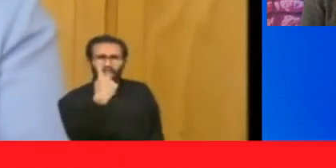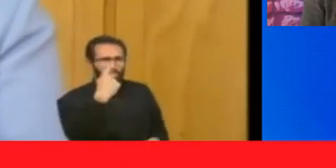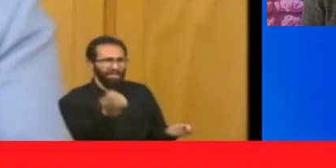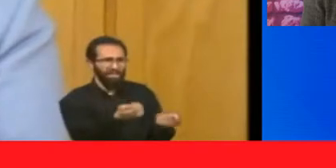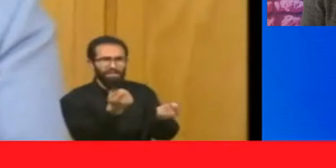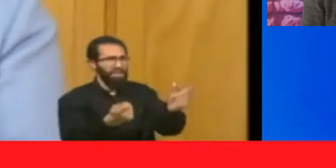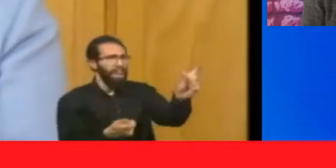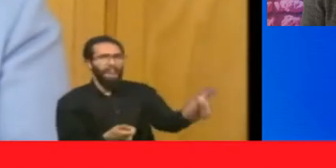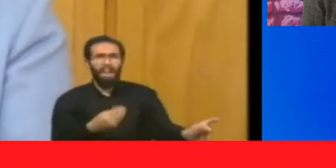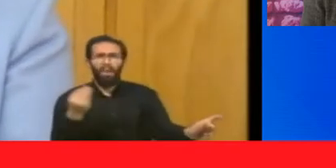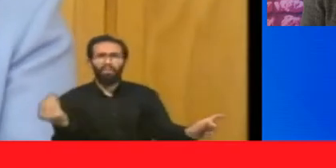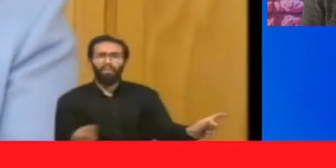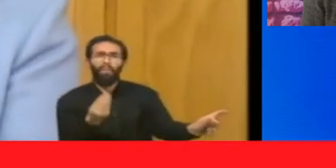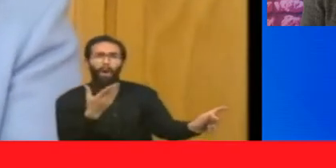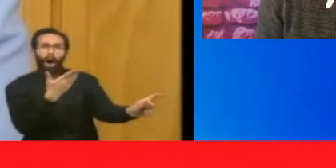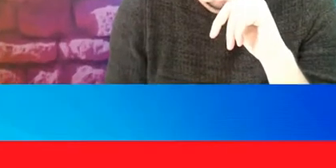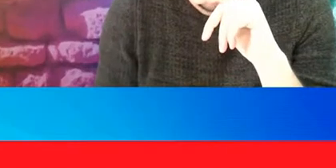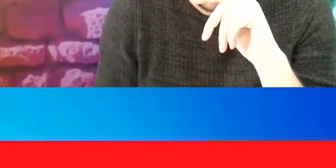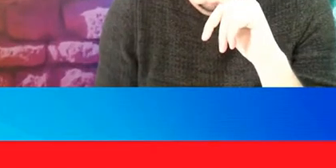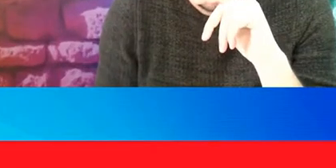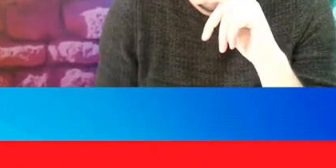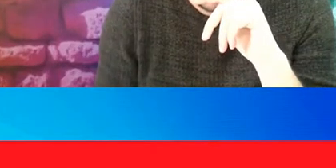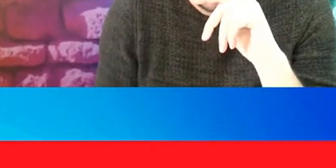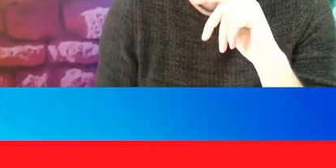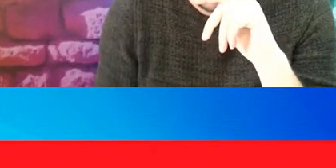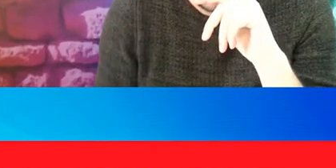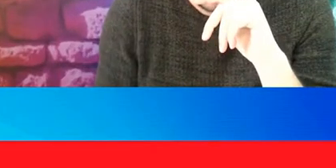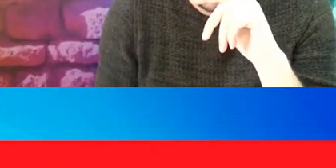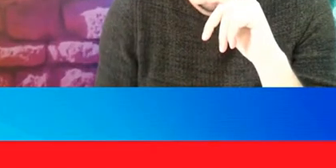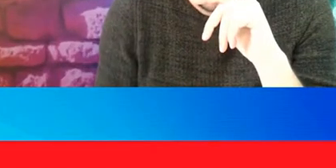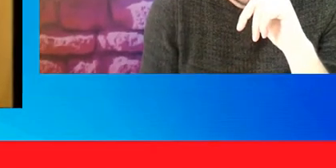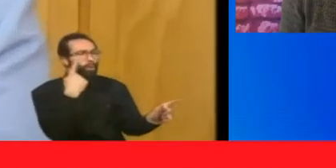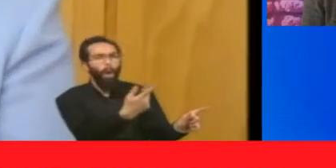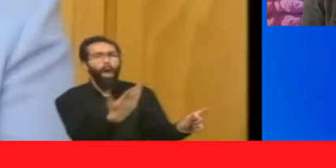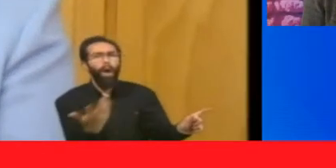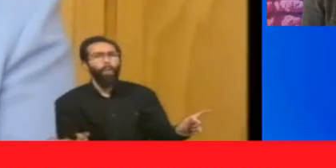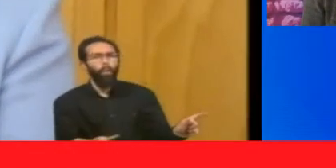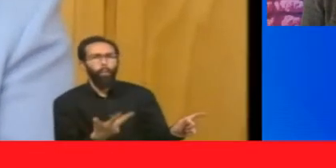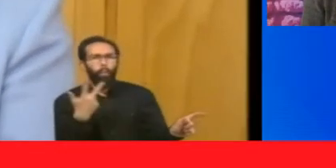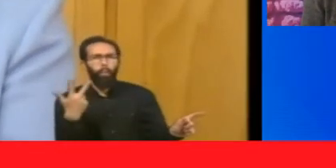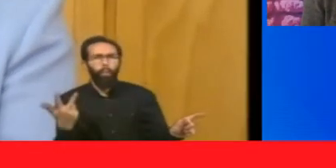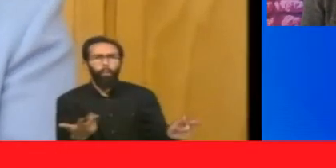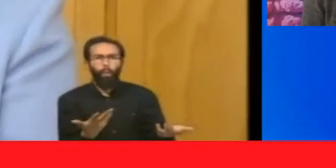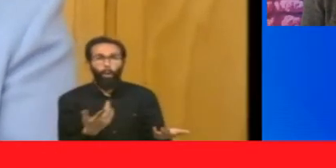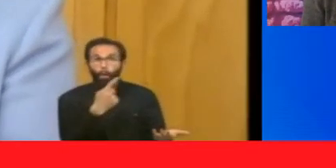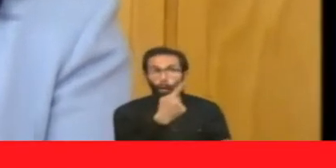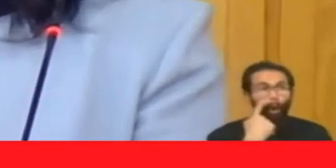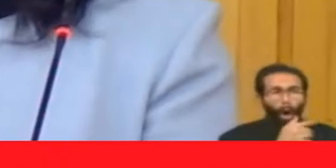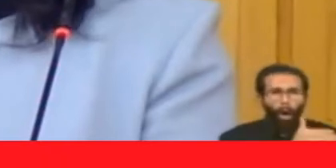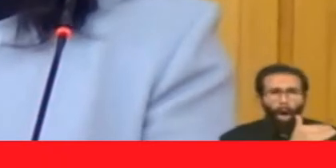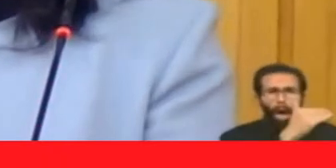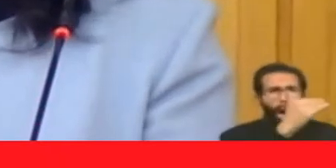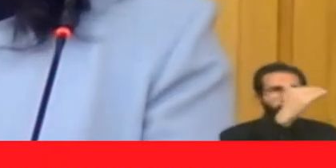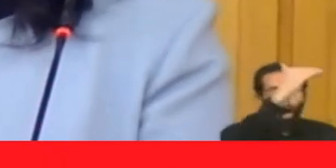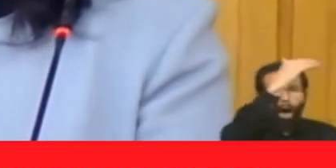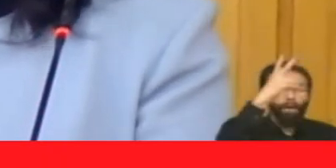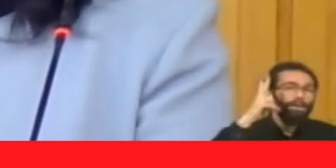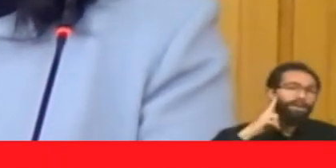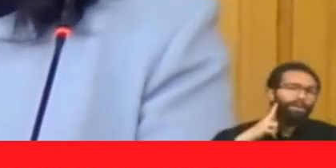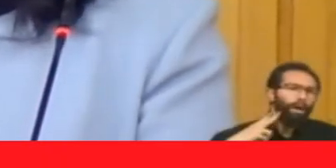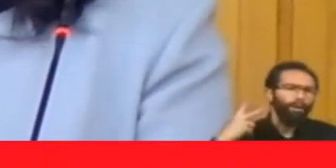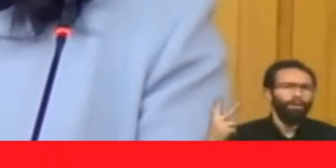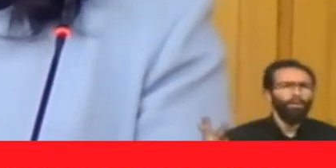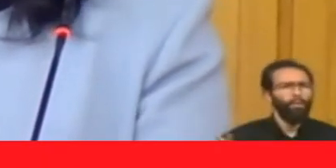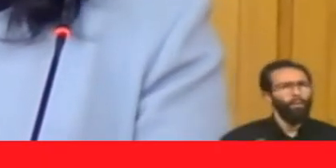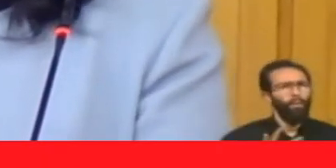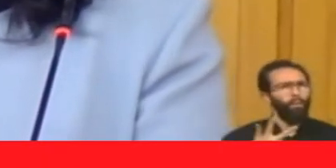zengini oluyorsa, tepedekilerin zenginliğini varın siz düşünün değerli arkadaşlar. Sarayı ve